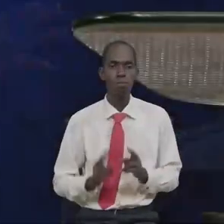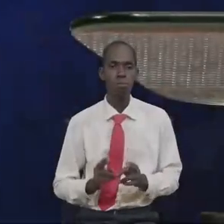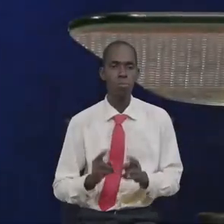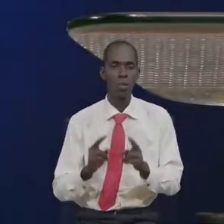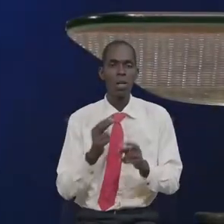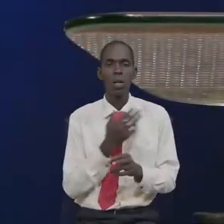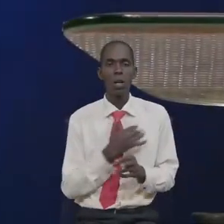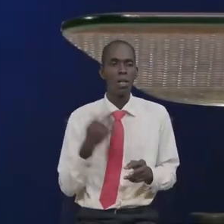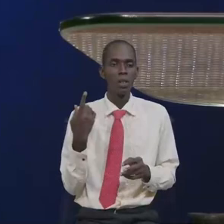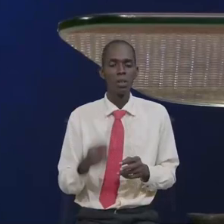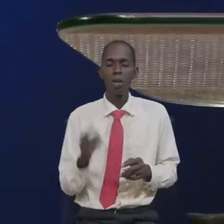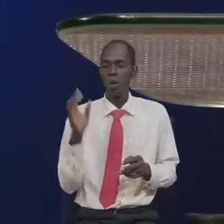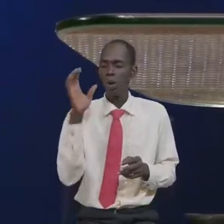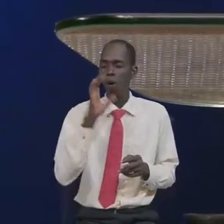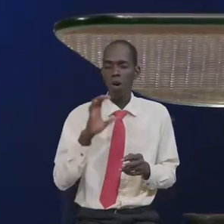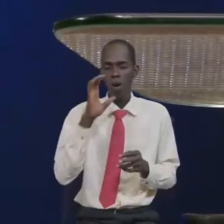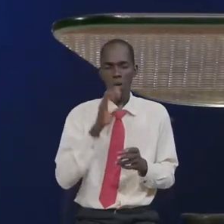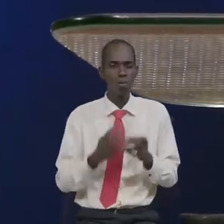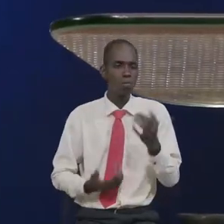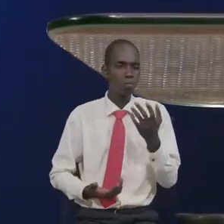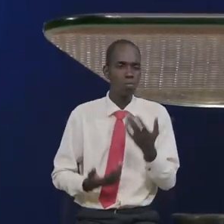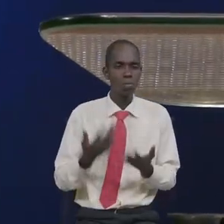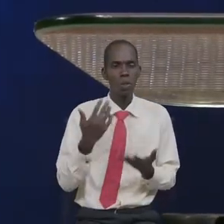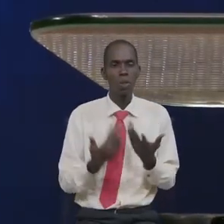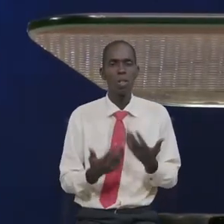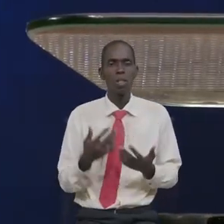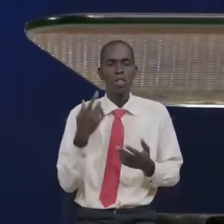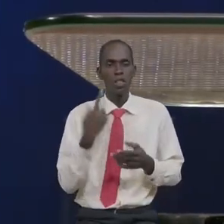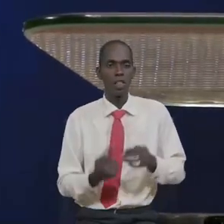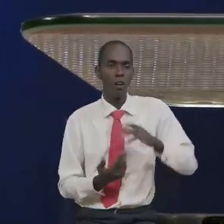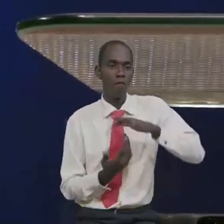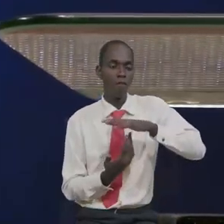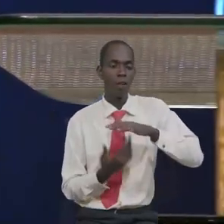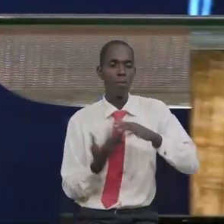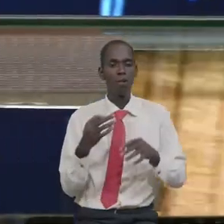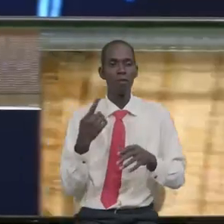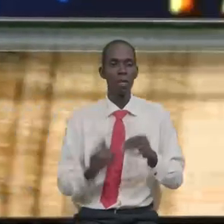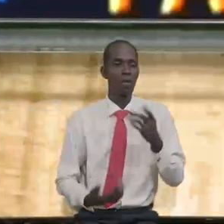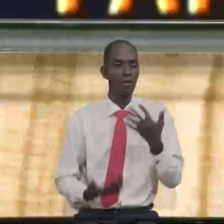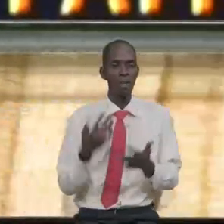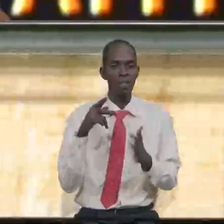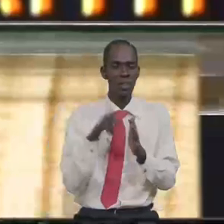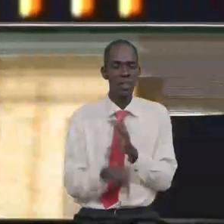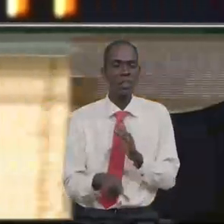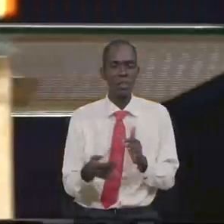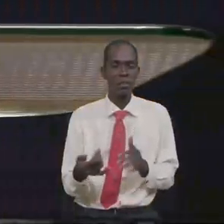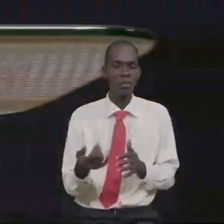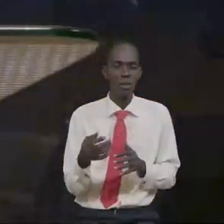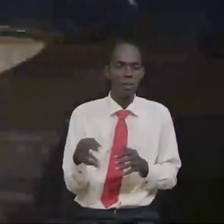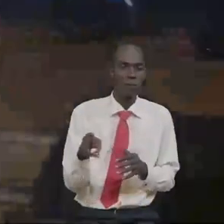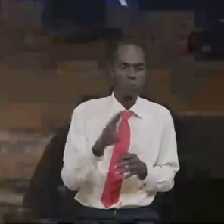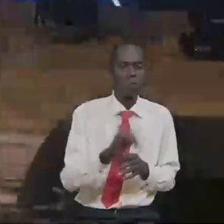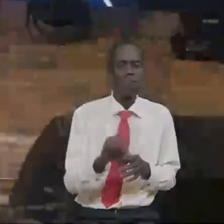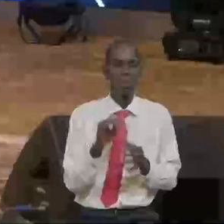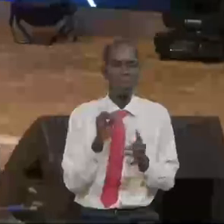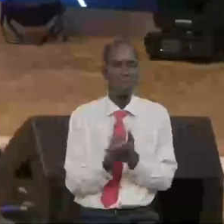fournaise était extraordinairement chauffée, la flamme tua les hommes qui y